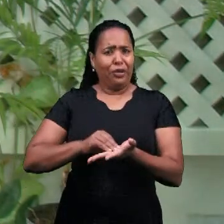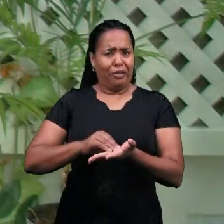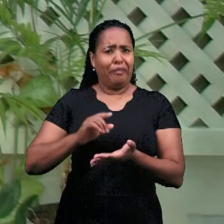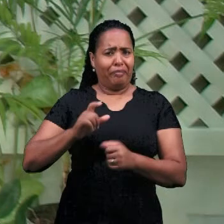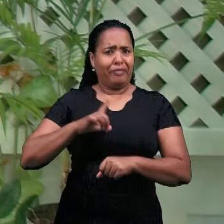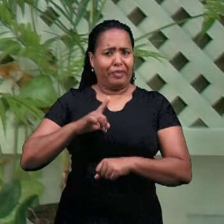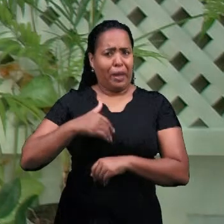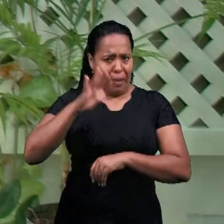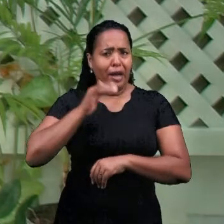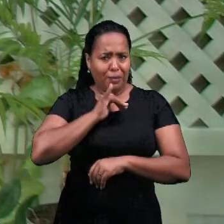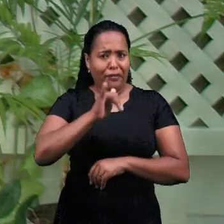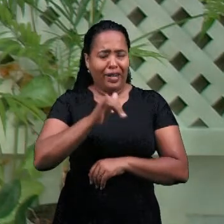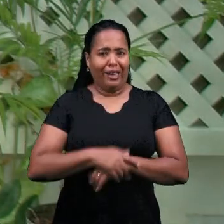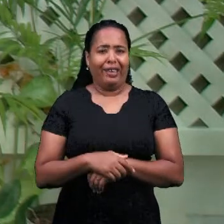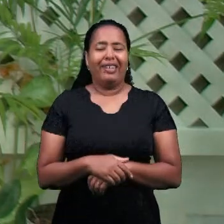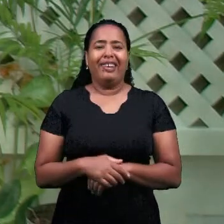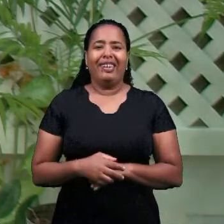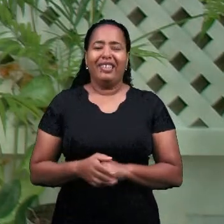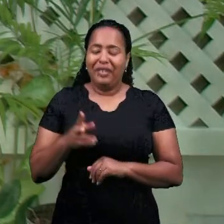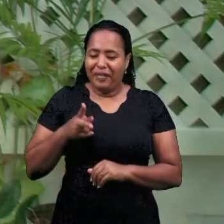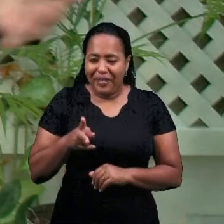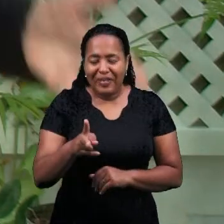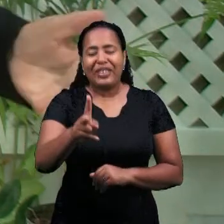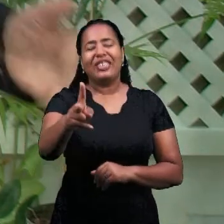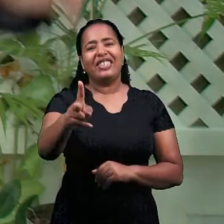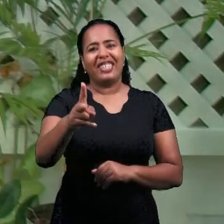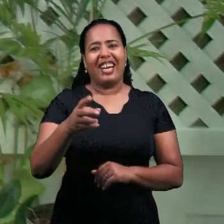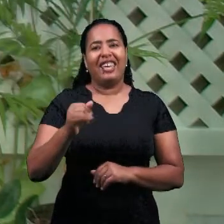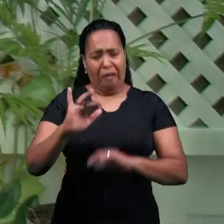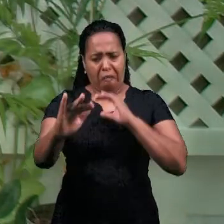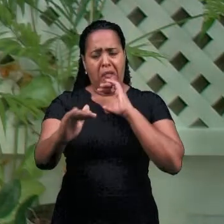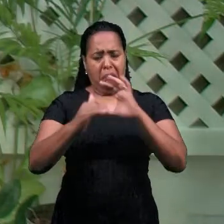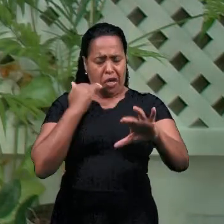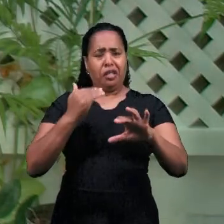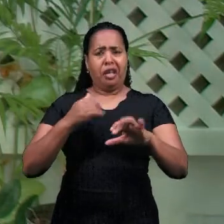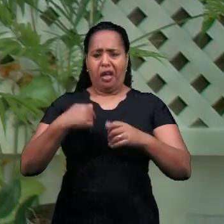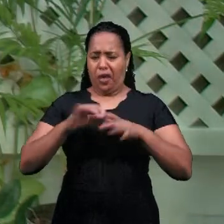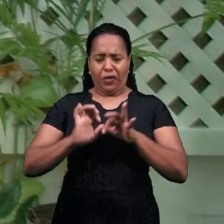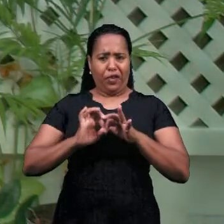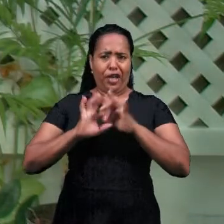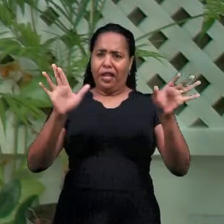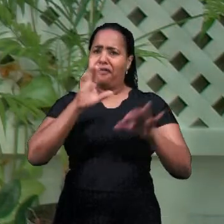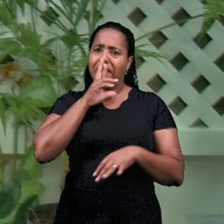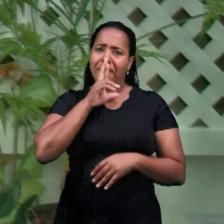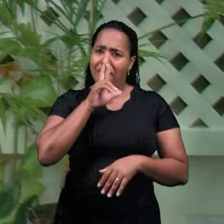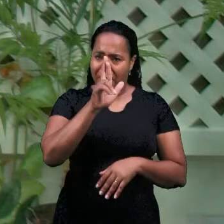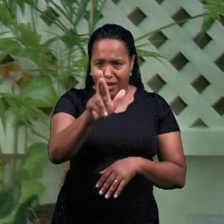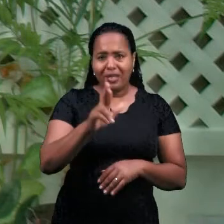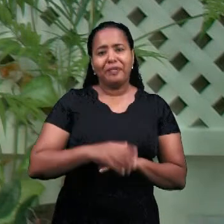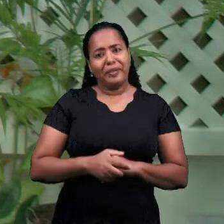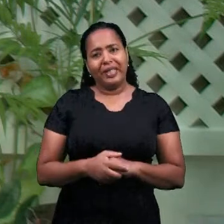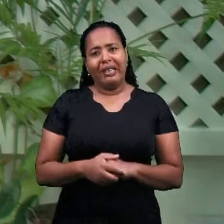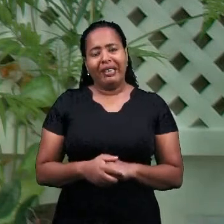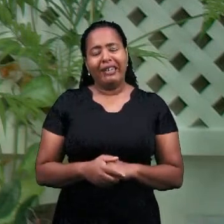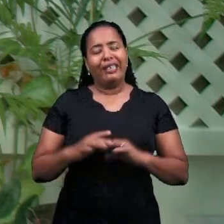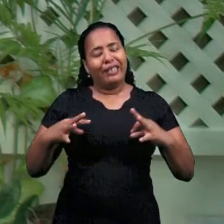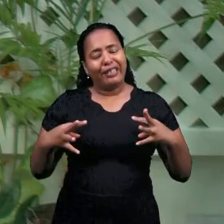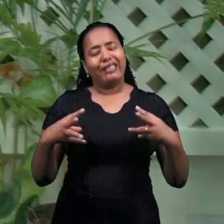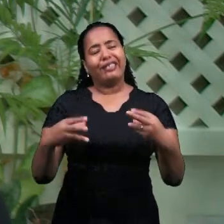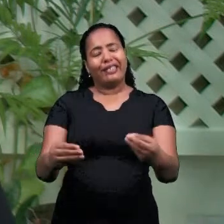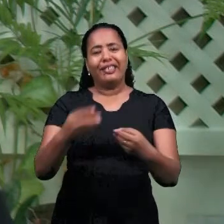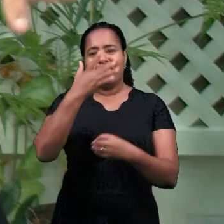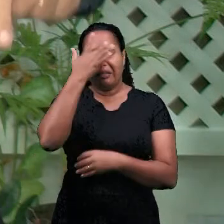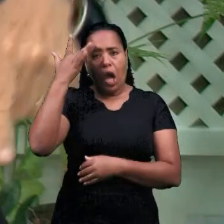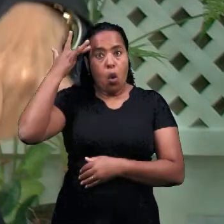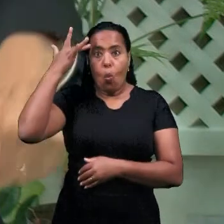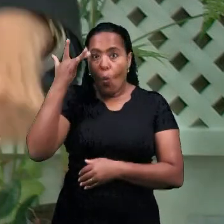nous allons continuer. Nos frères et sœurs ont des doutes, envoyez. Je suis à disposition pour répondre ceux qui, les frères, n'ont